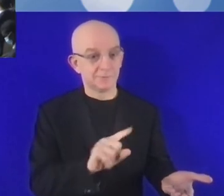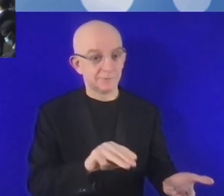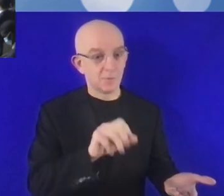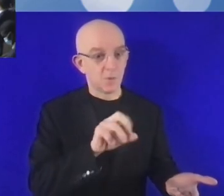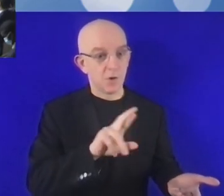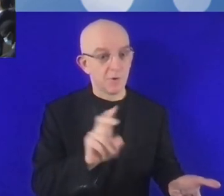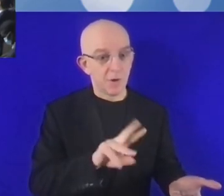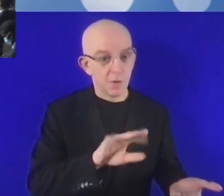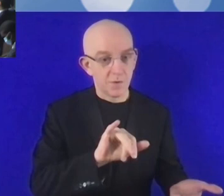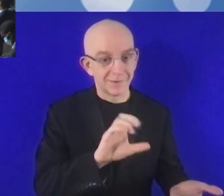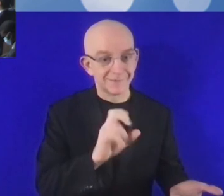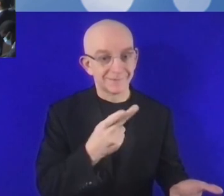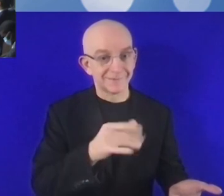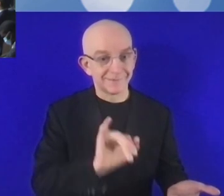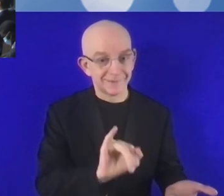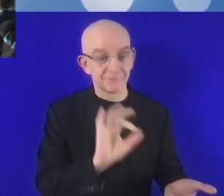Моравецкий.